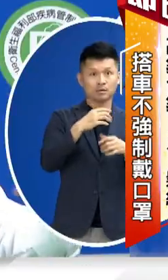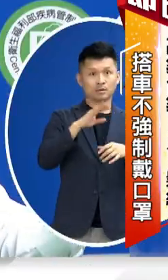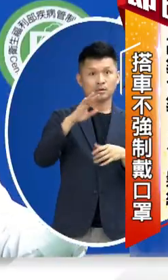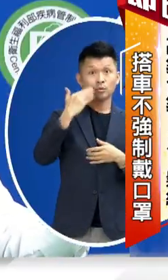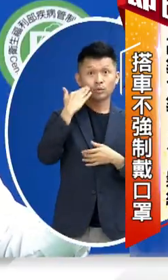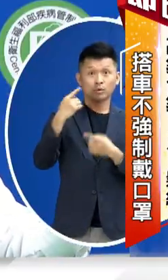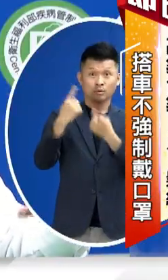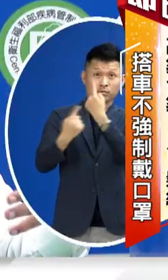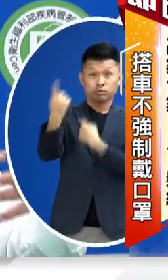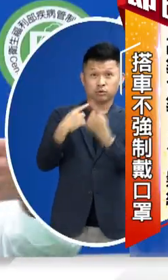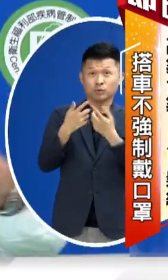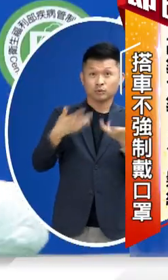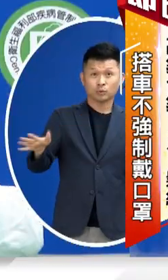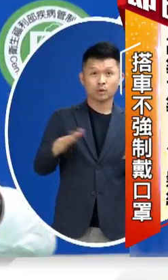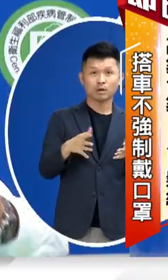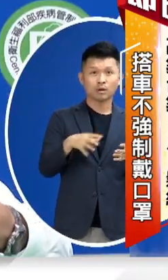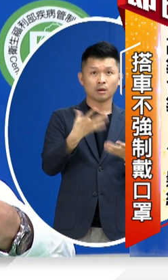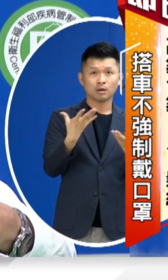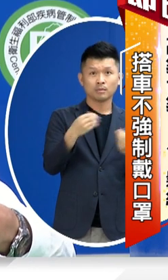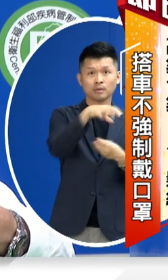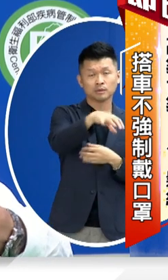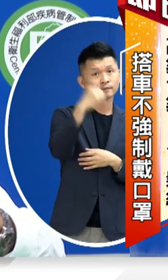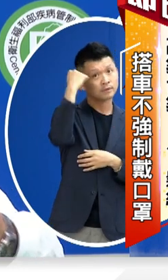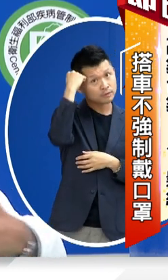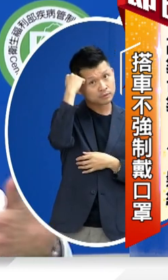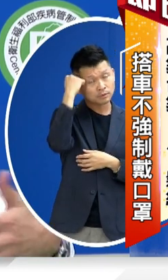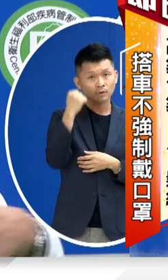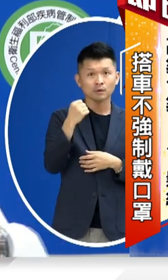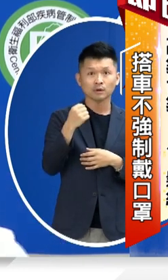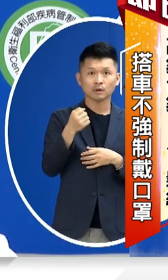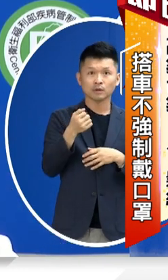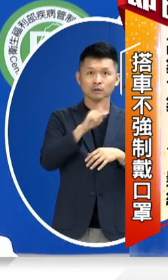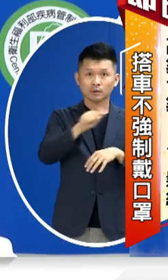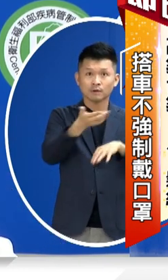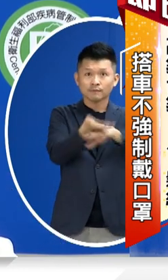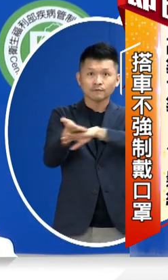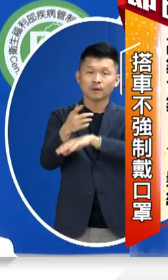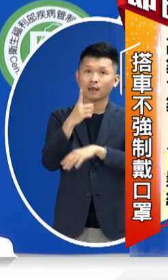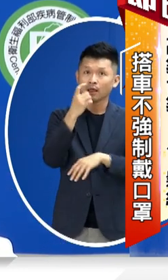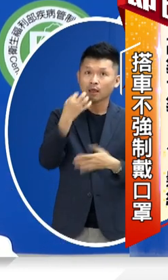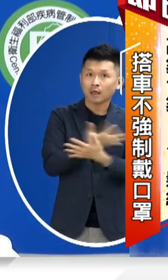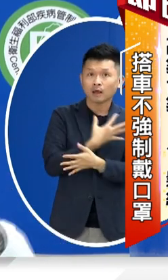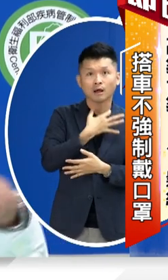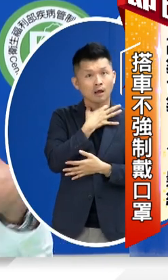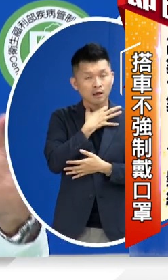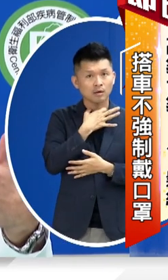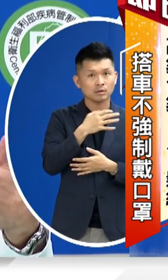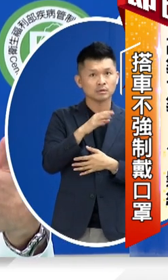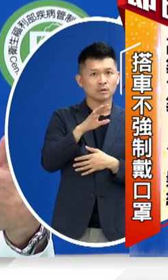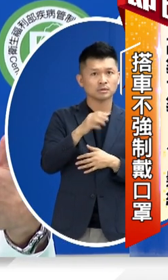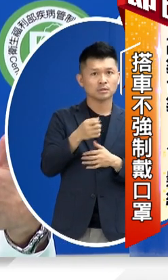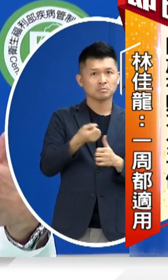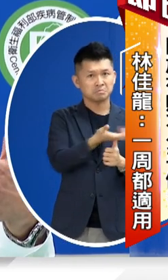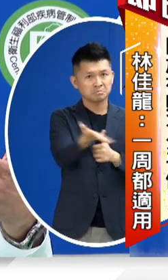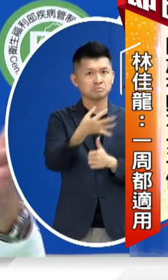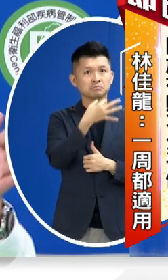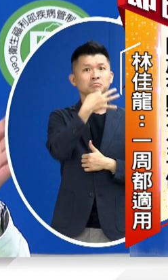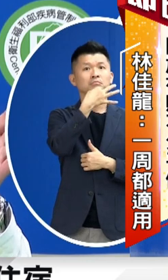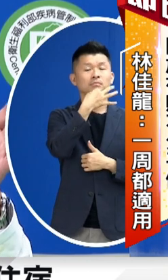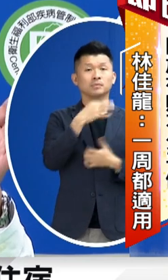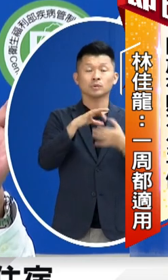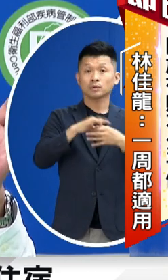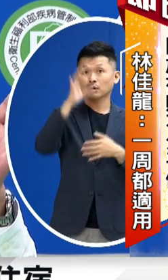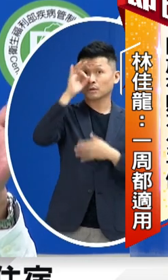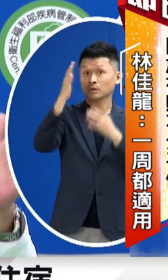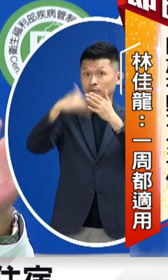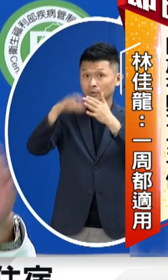来，那就没有地方住或没有地方放，那反而造成我们防疫的缺口。所以现在就在看看说各个学